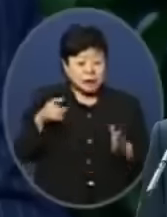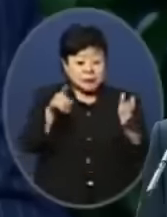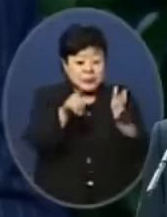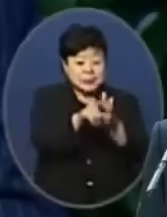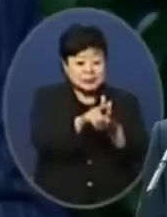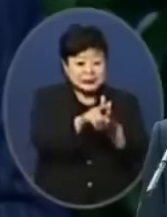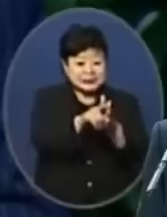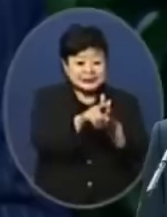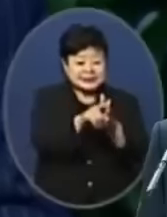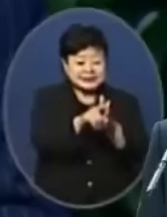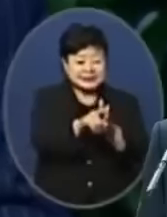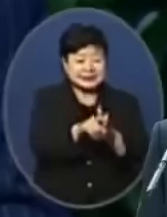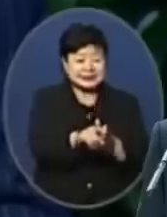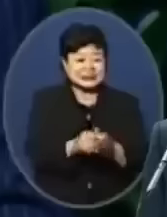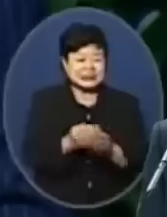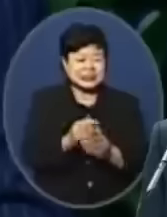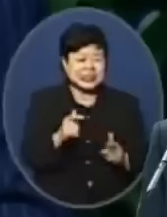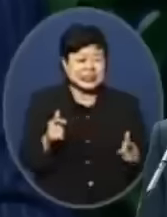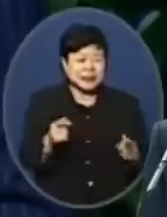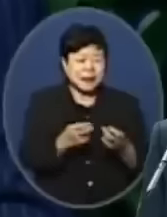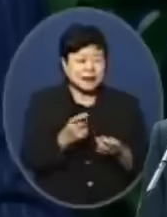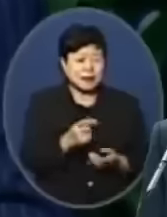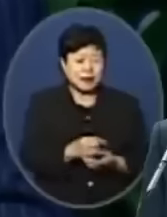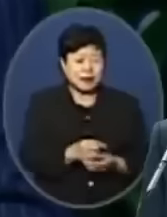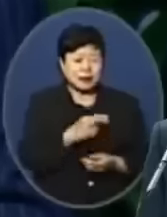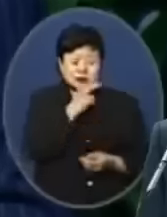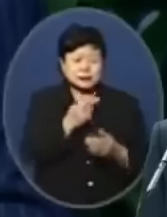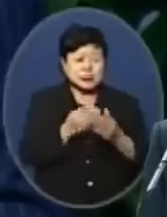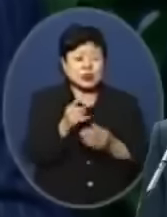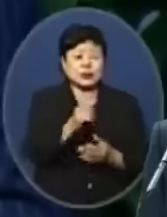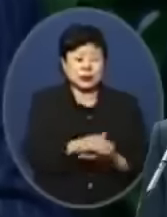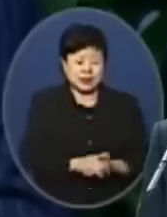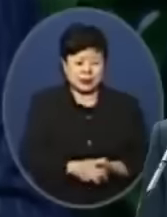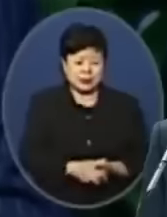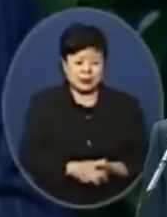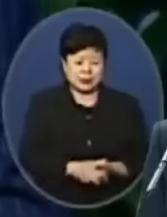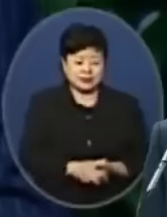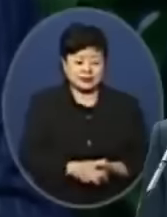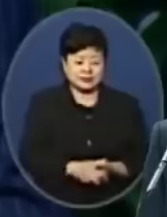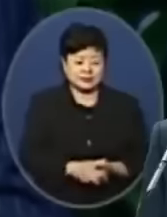믿음은 안 생기고 어떻게 하냐고 의심한 자고 생긴다고